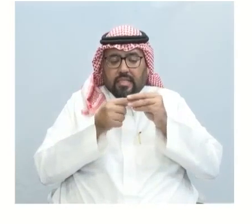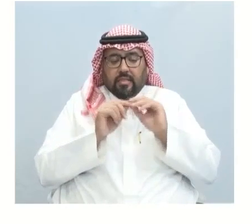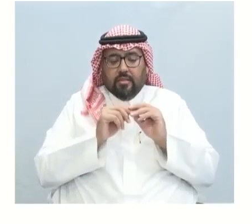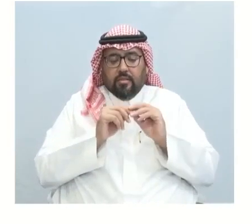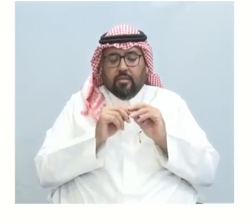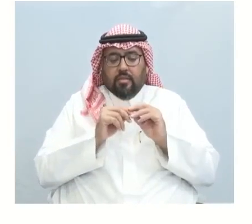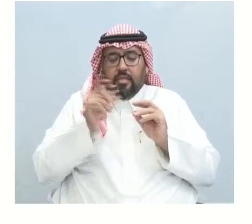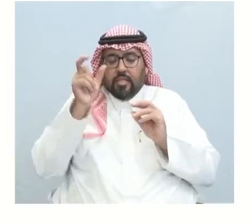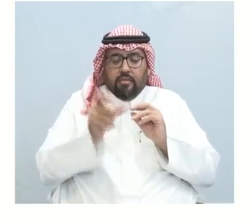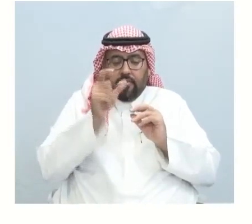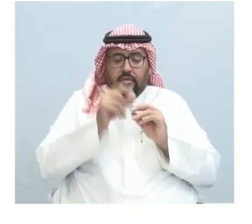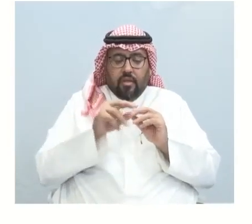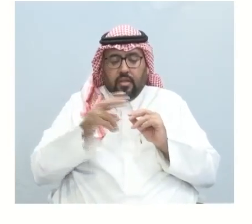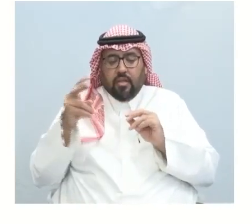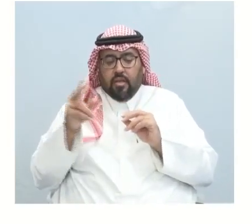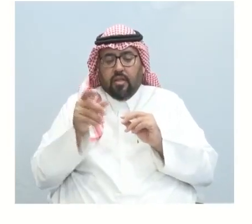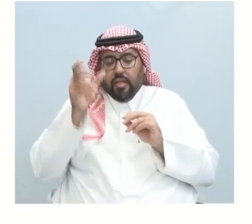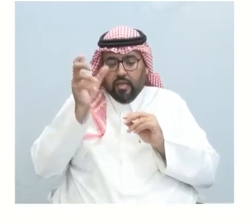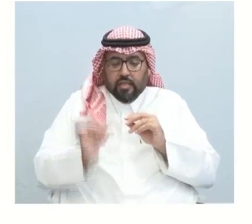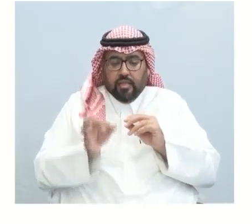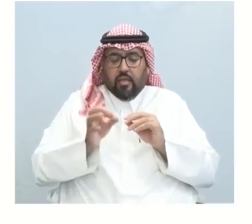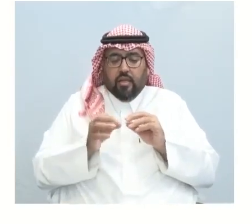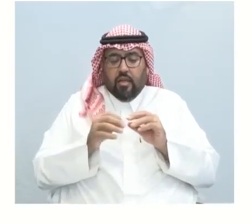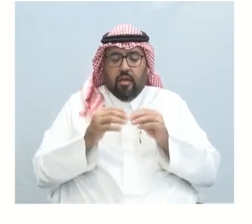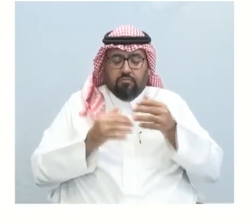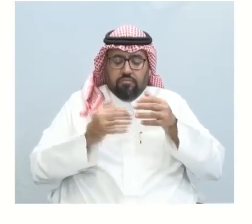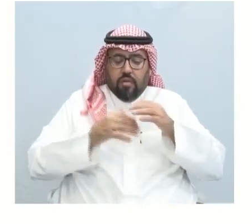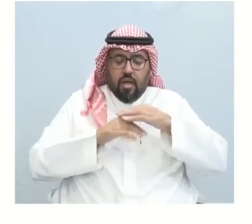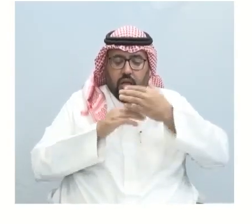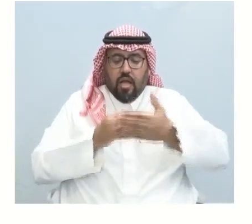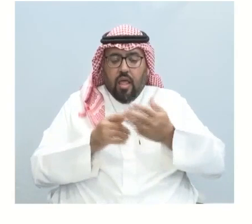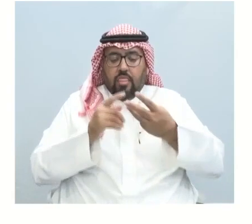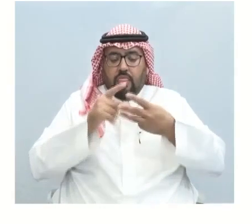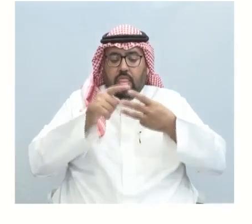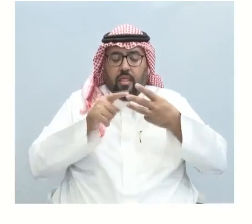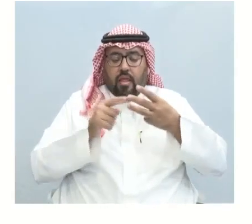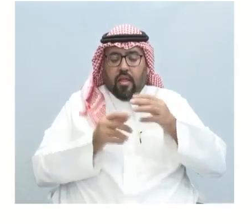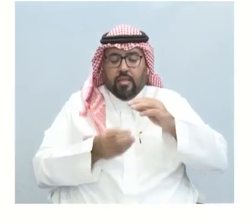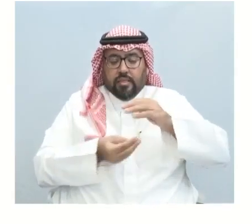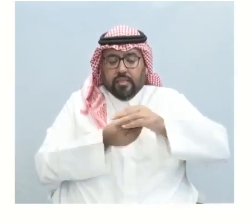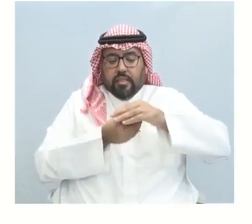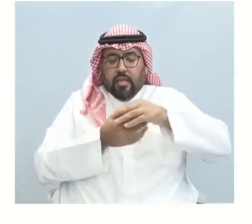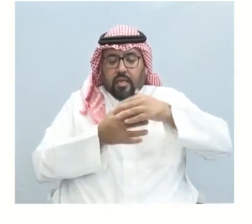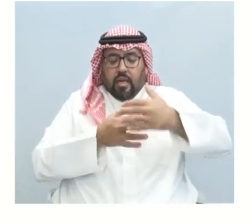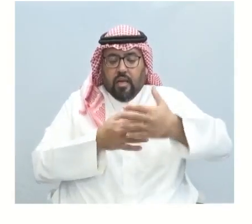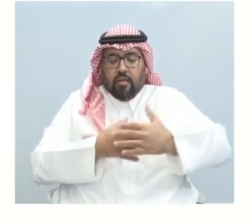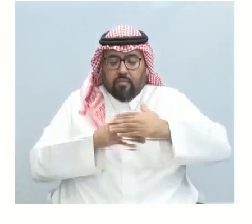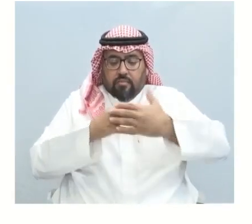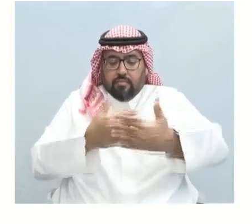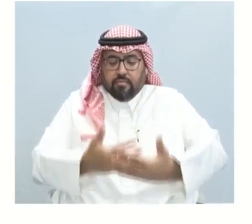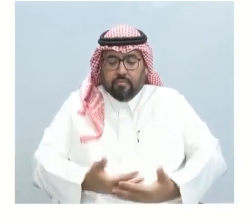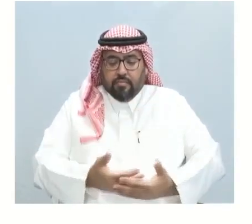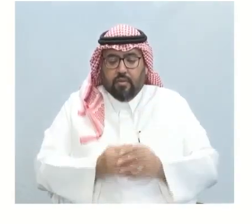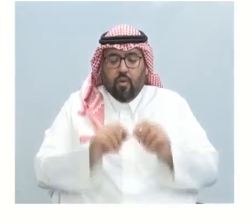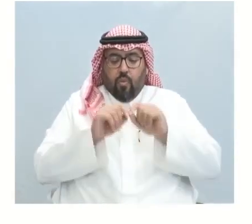كذلك تصف وتصف التغيرات الرئيسه التي تحدث المراحل الثلاث لتكوين الجنين ايضا